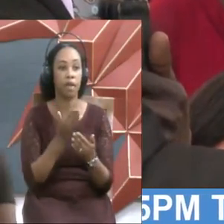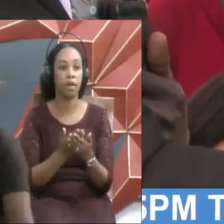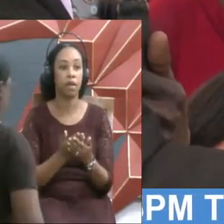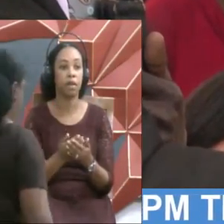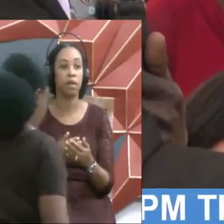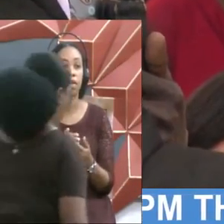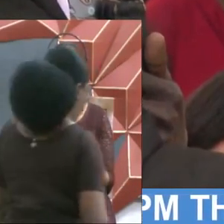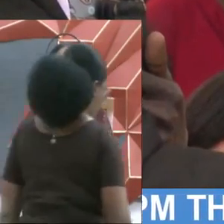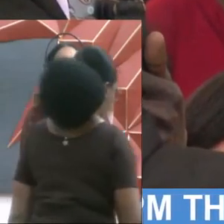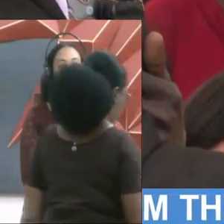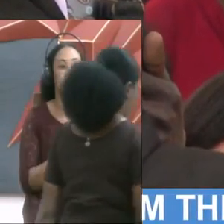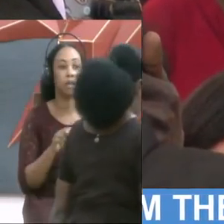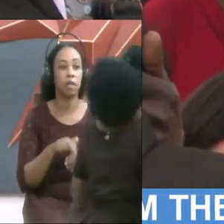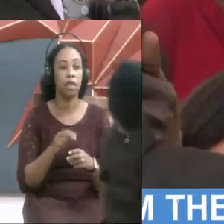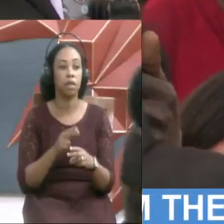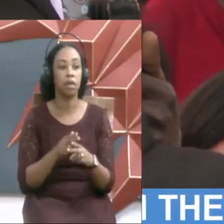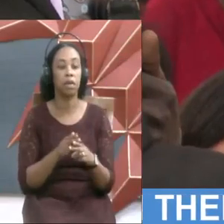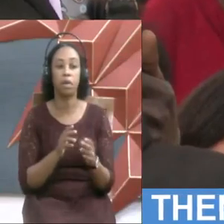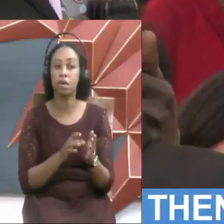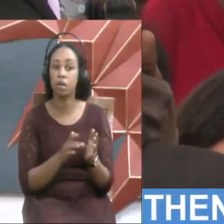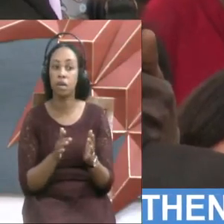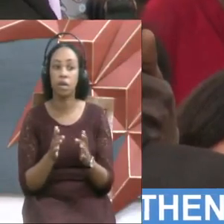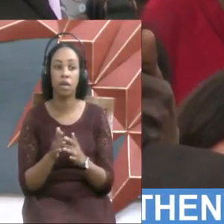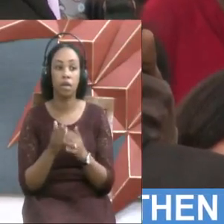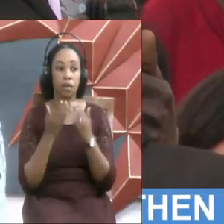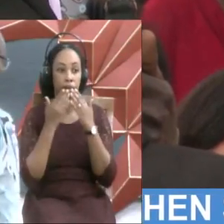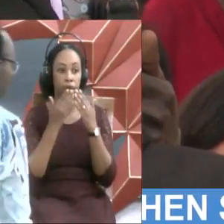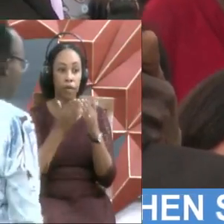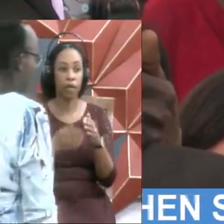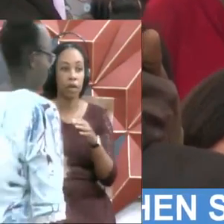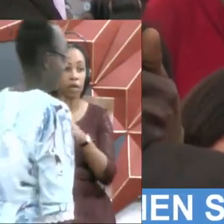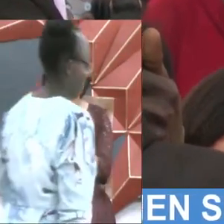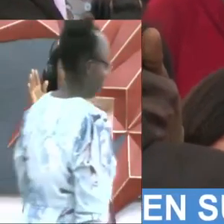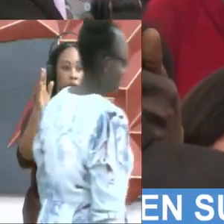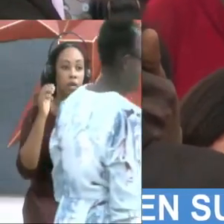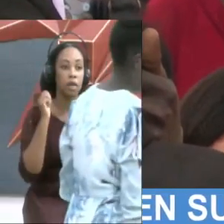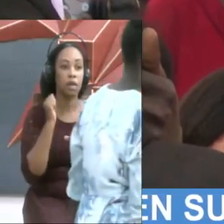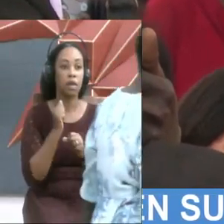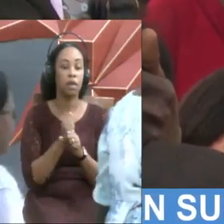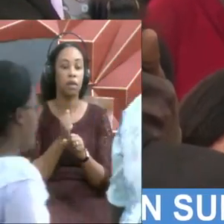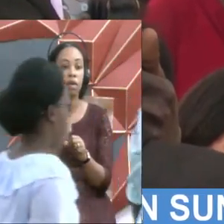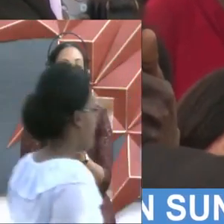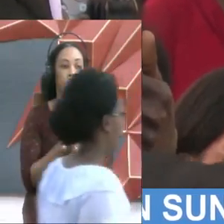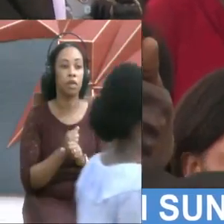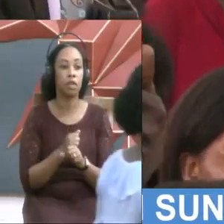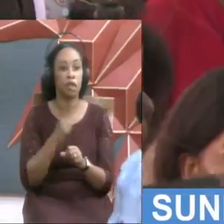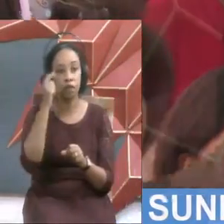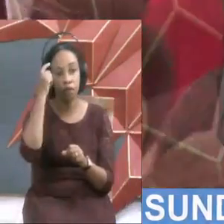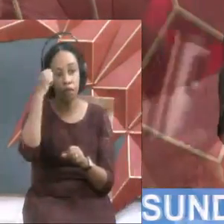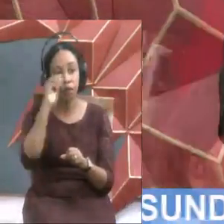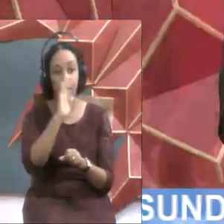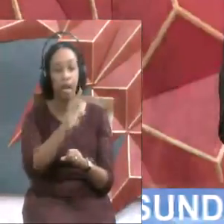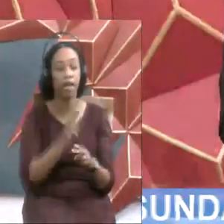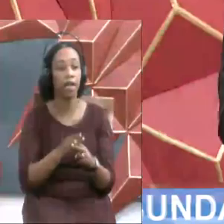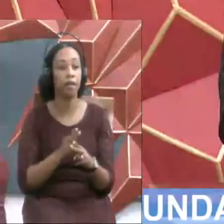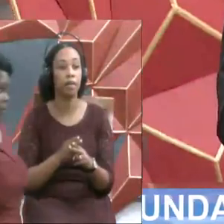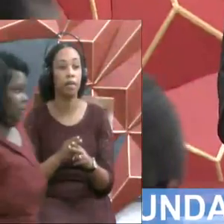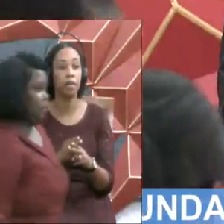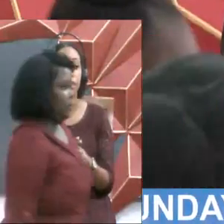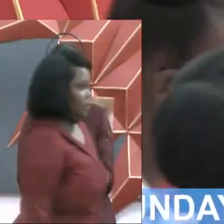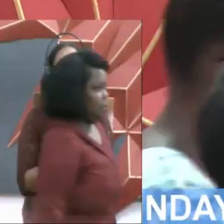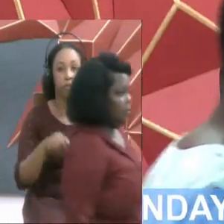passé. Je vous salue dans le nom de Jésus-Christ et je remercie Dieu parce que Dieu nous a gardés et que son nom soit loué.